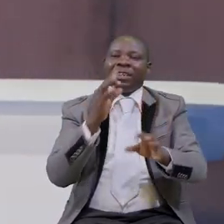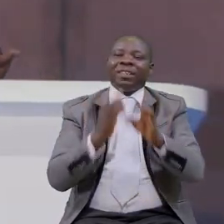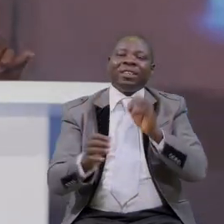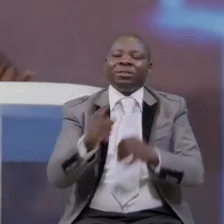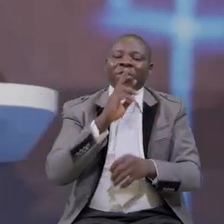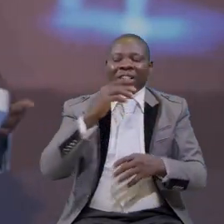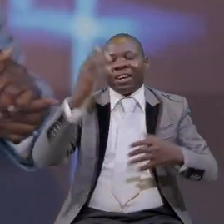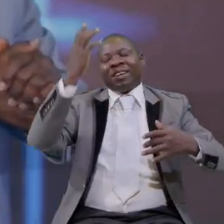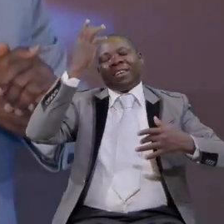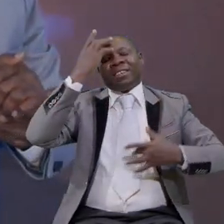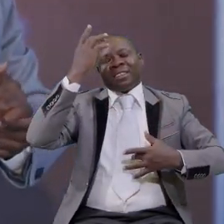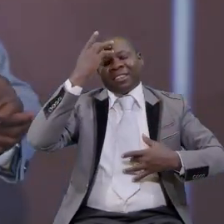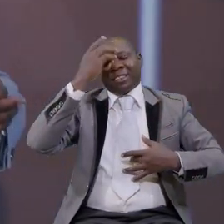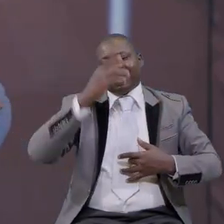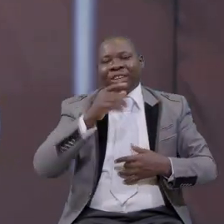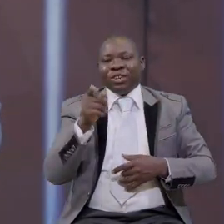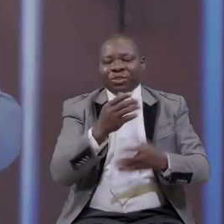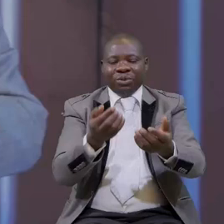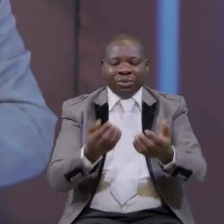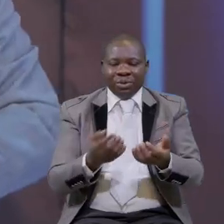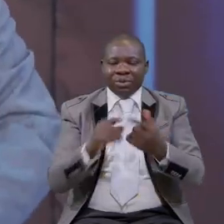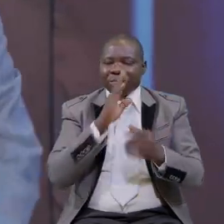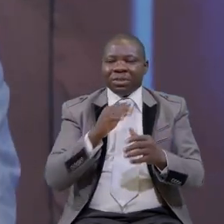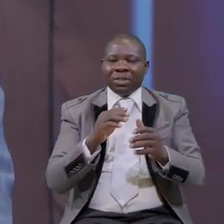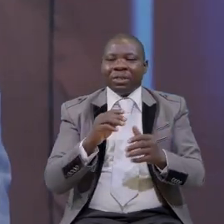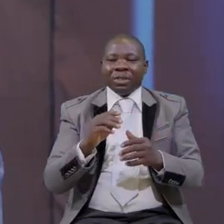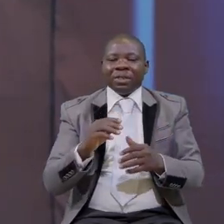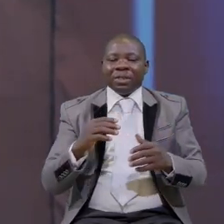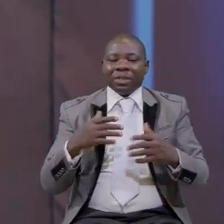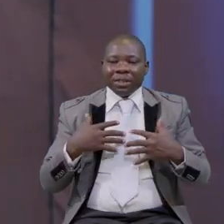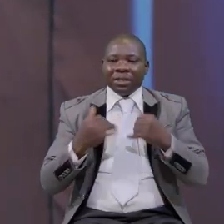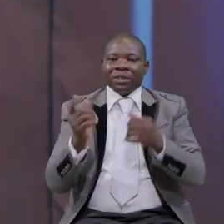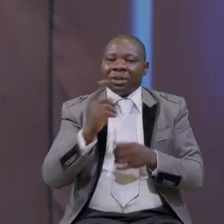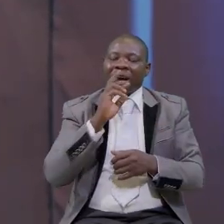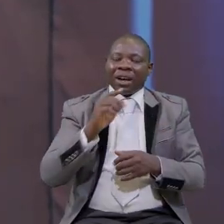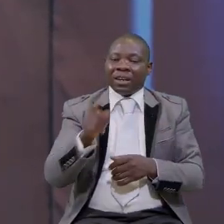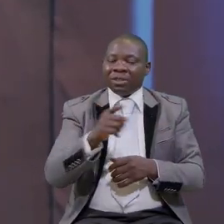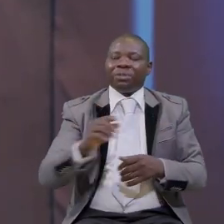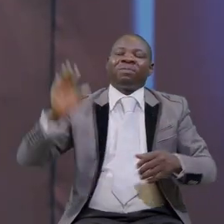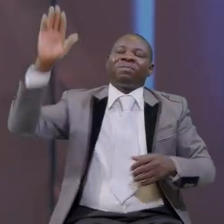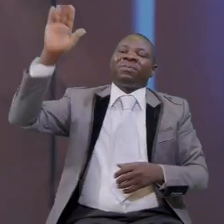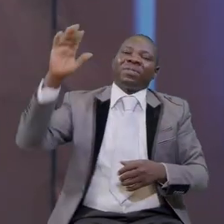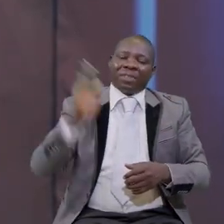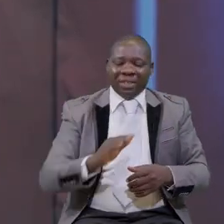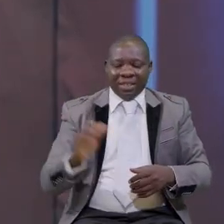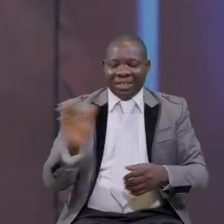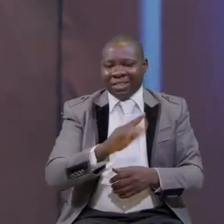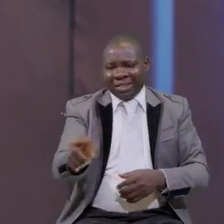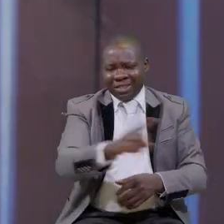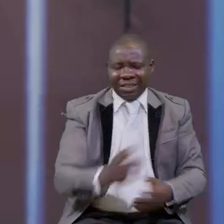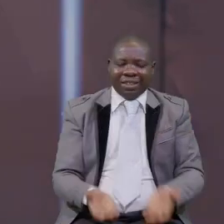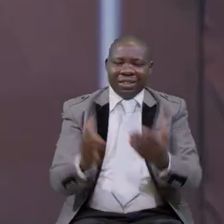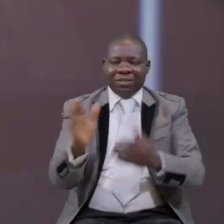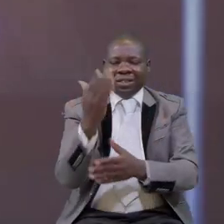Si vous êtes malade et vous voulez être guéri, où êtes-vous? Levez la main. Ils ont levé la main.